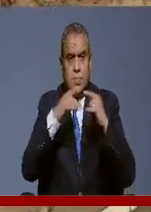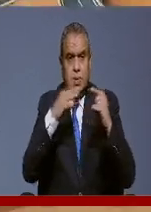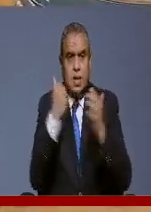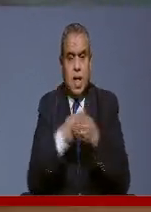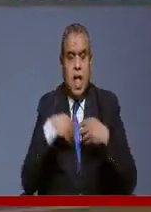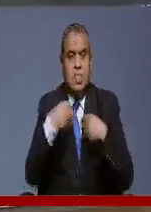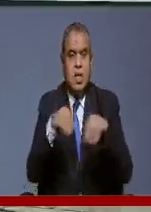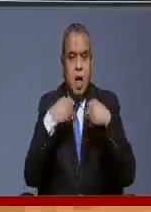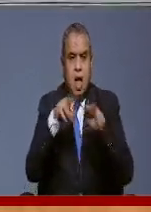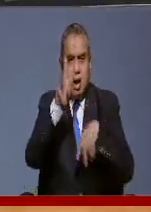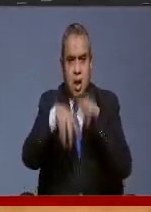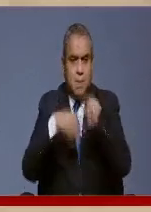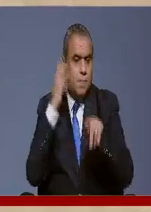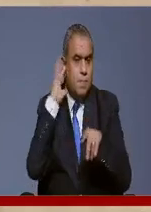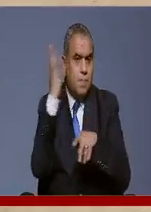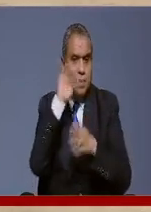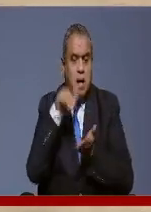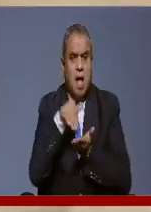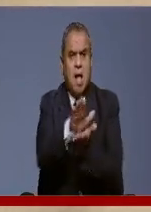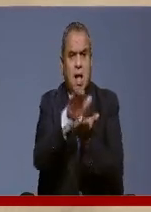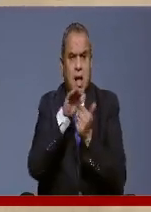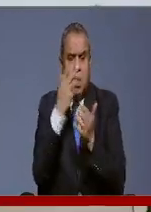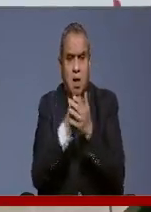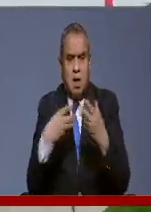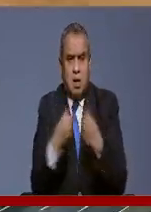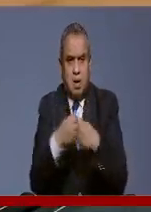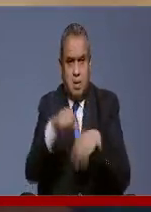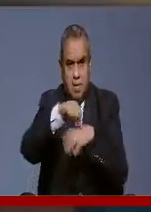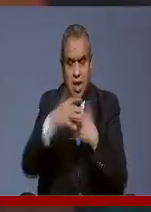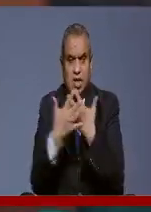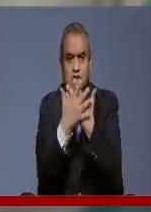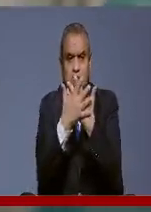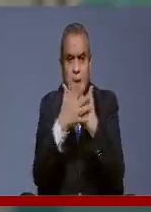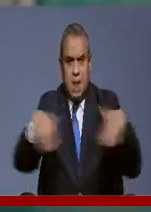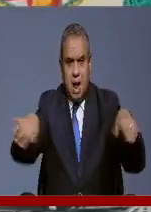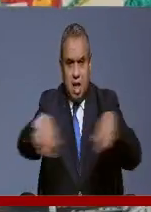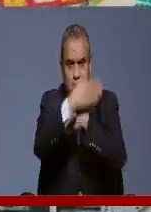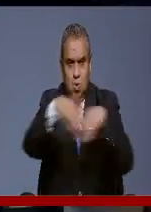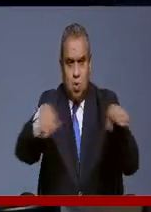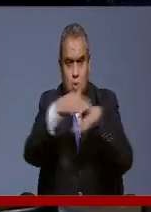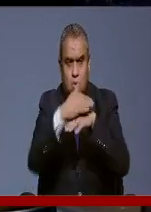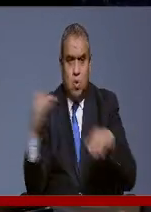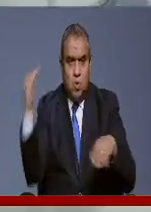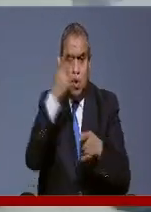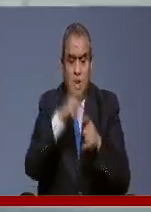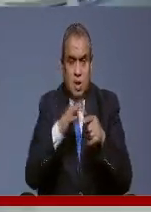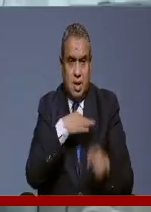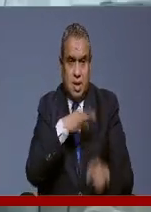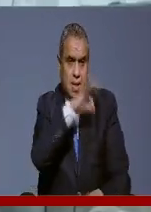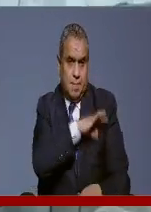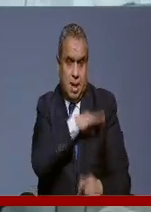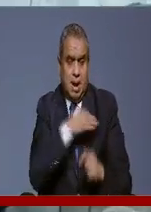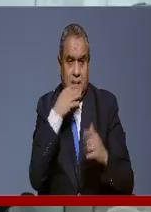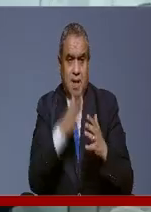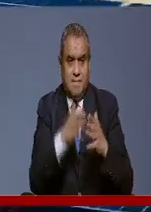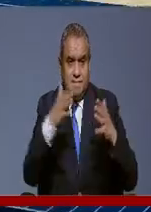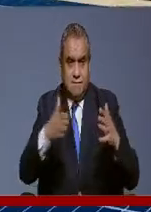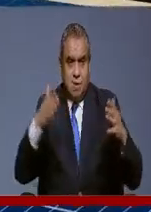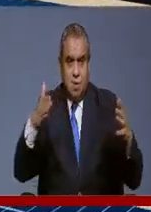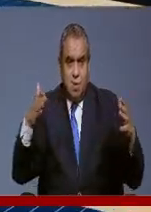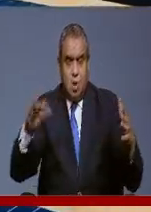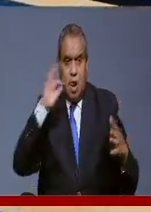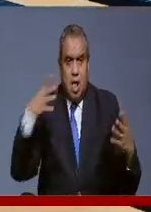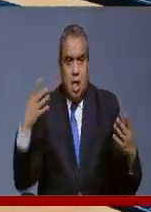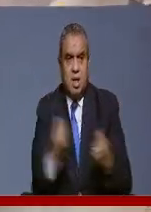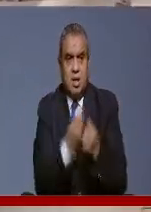العالميه وربطنا بشبكه الطرق الجديده وعشان الرزق يزيد والمصانع تكتر كان لازمها